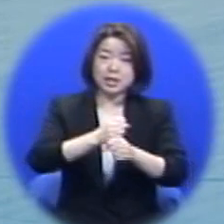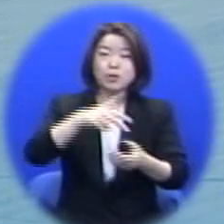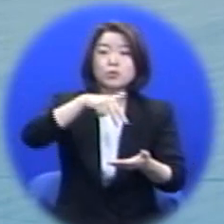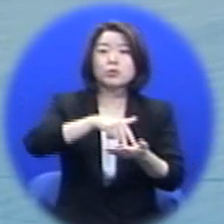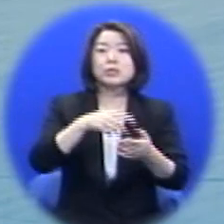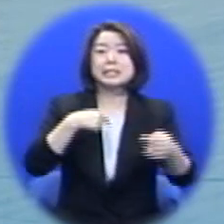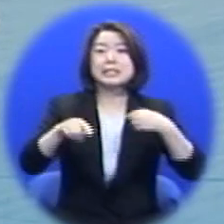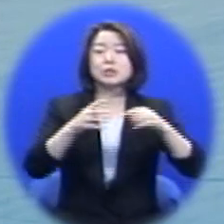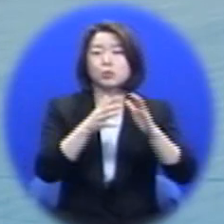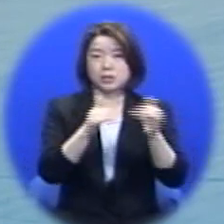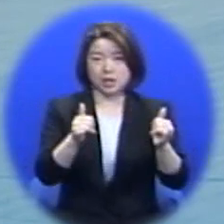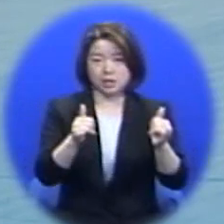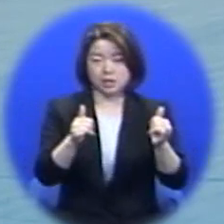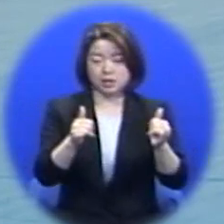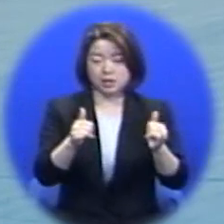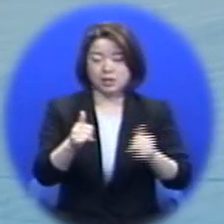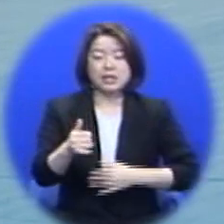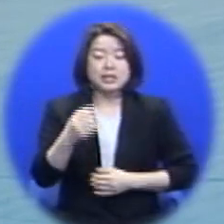교회를 말하는 것입니다.